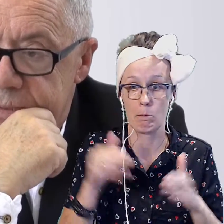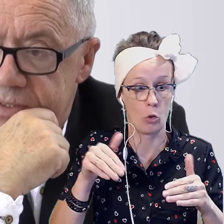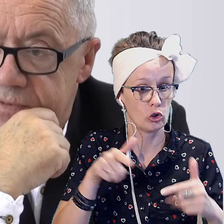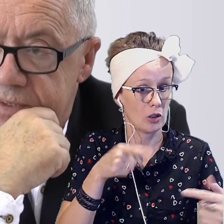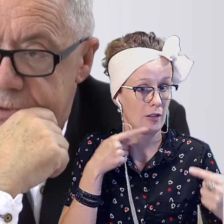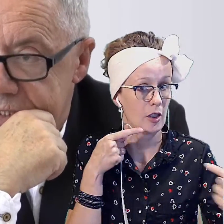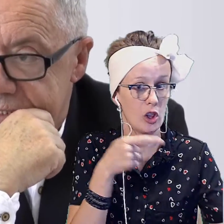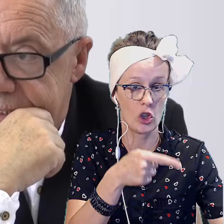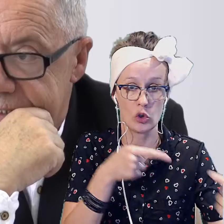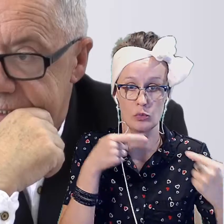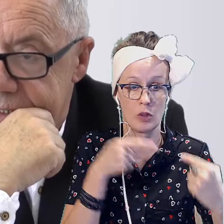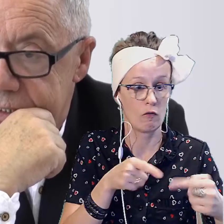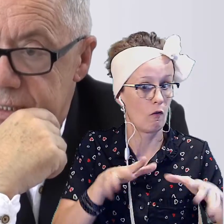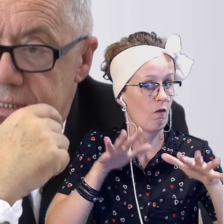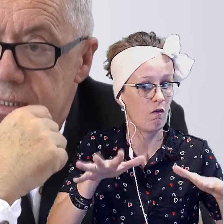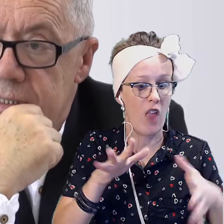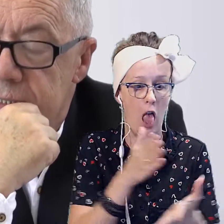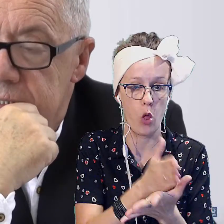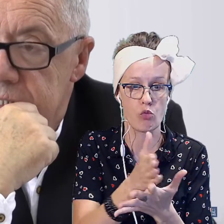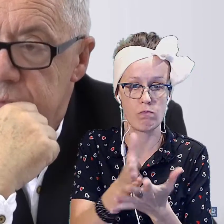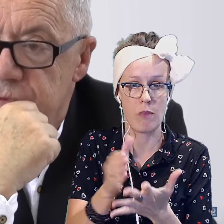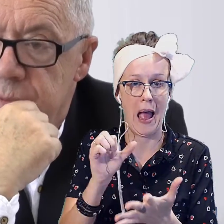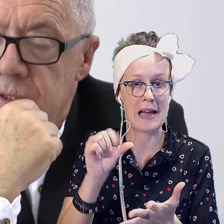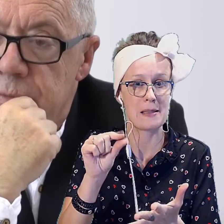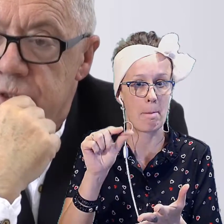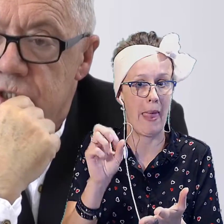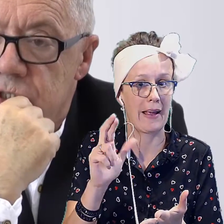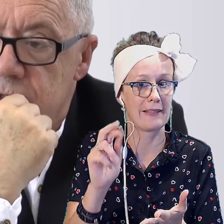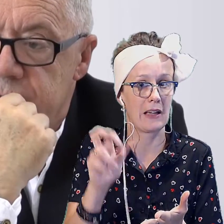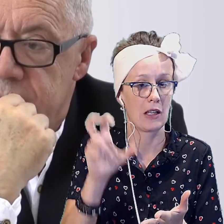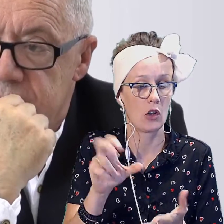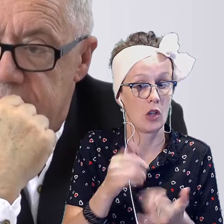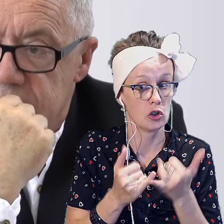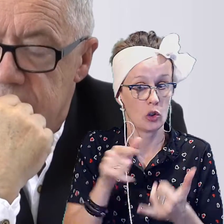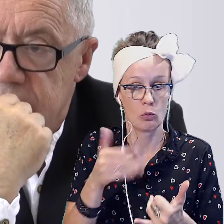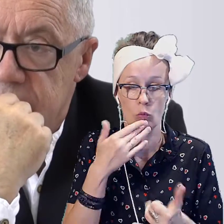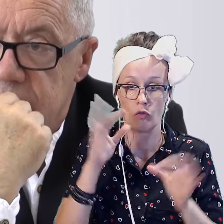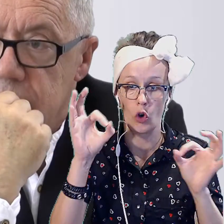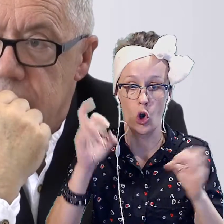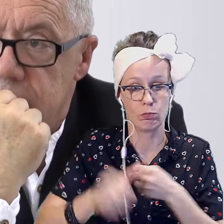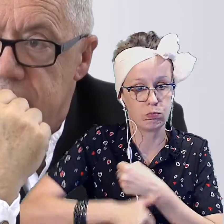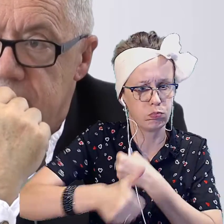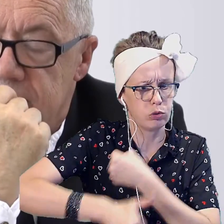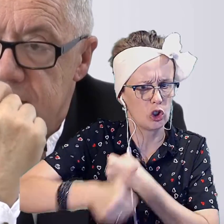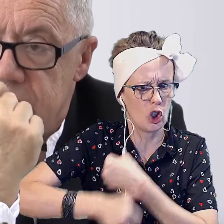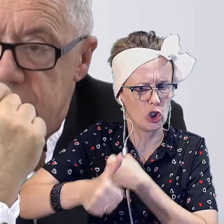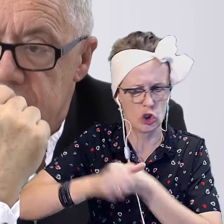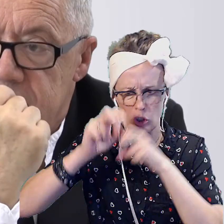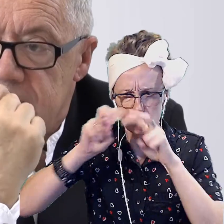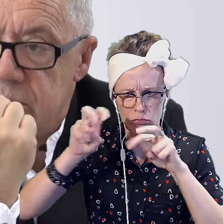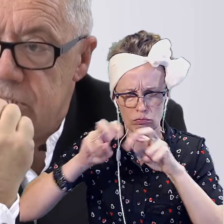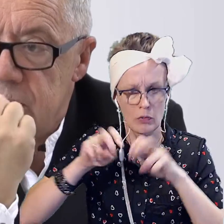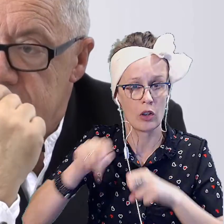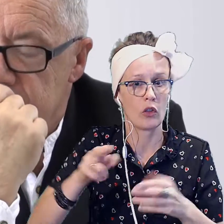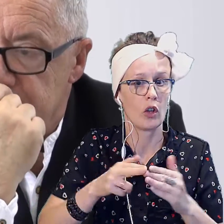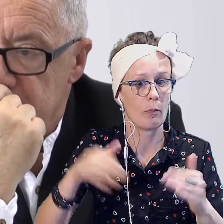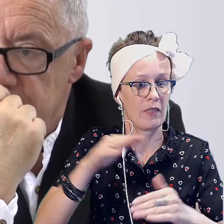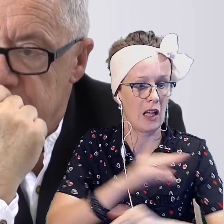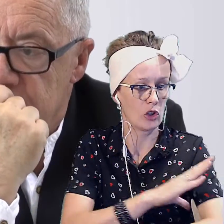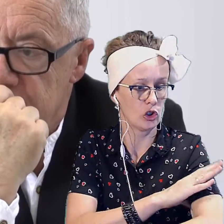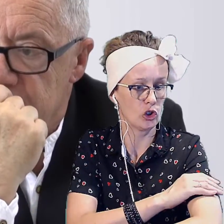o problemie z wielu aspektach jeśli mówimy o przyczynowym aspekcie to na nadciśnienie nadciśnienie